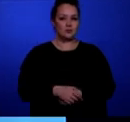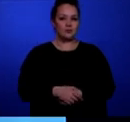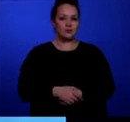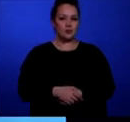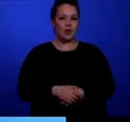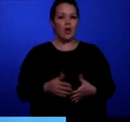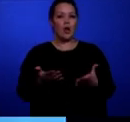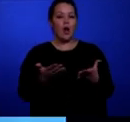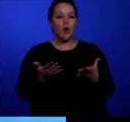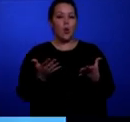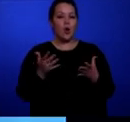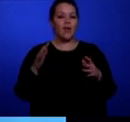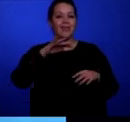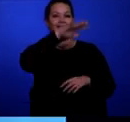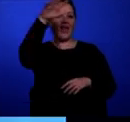Какое небо?